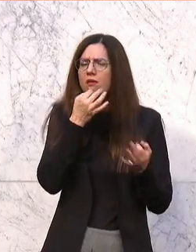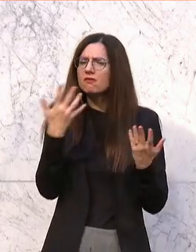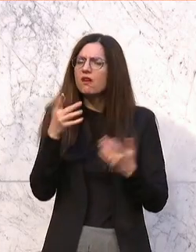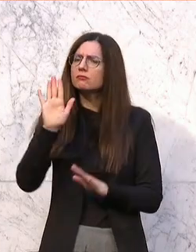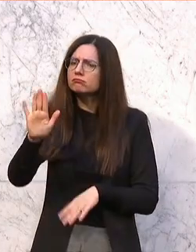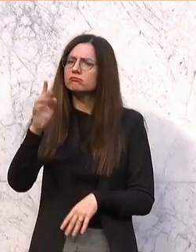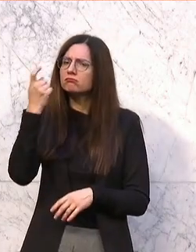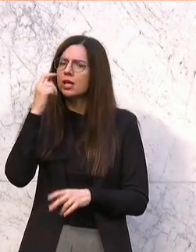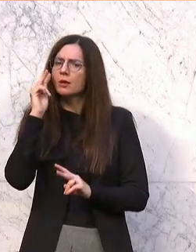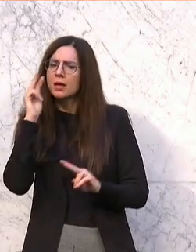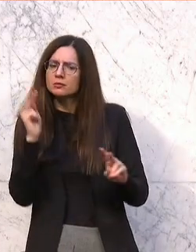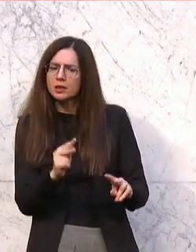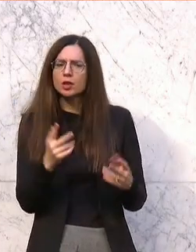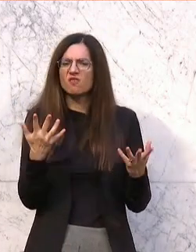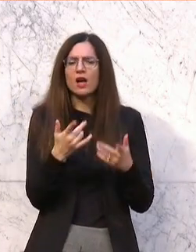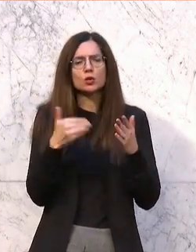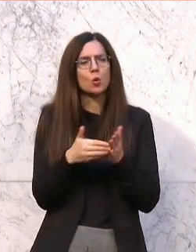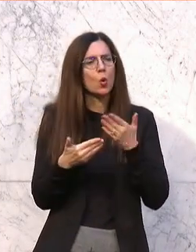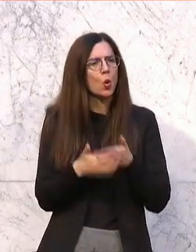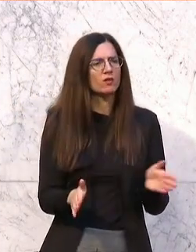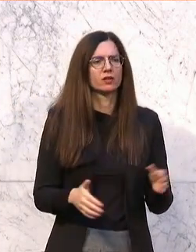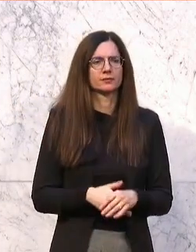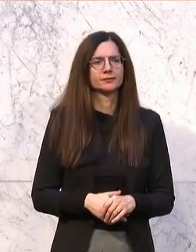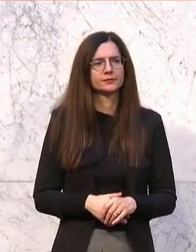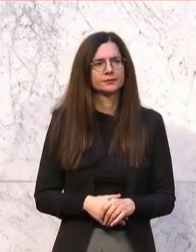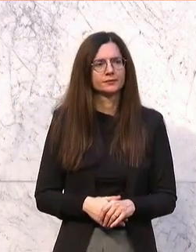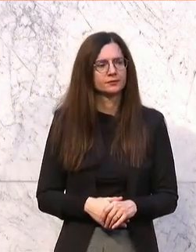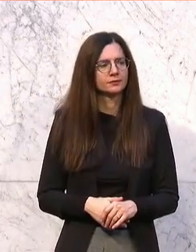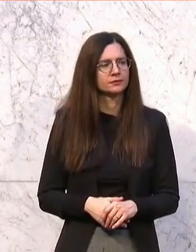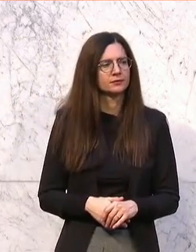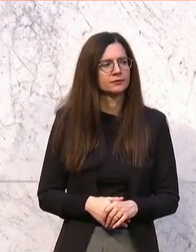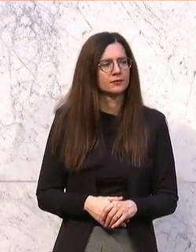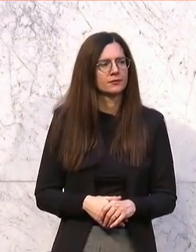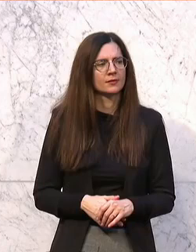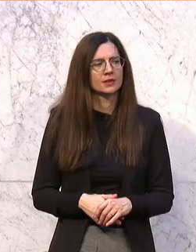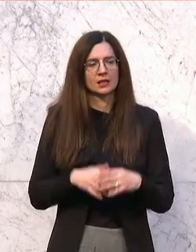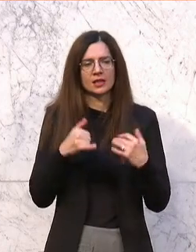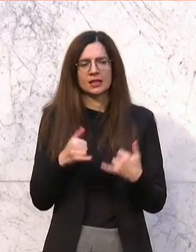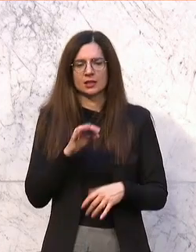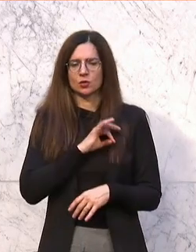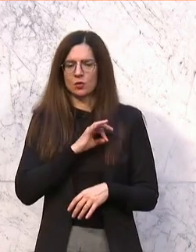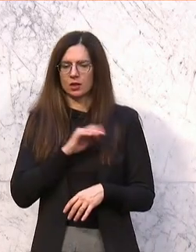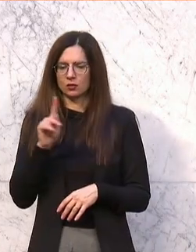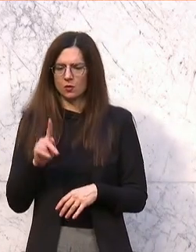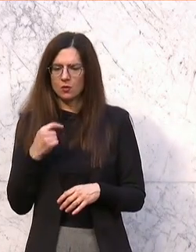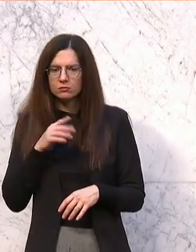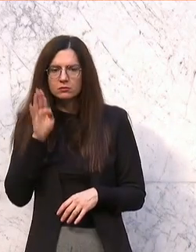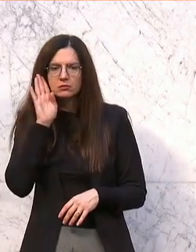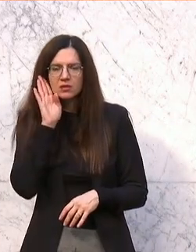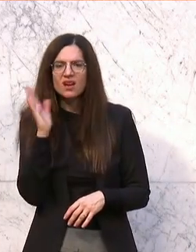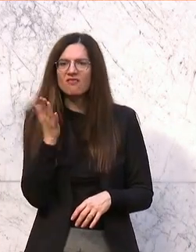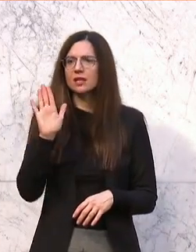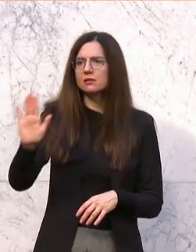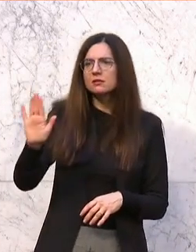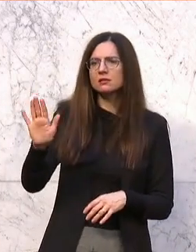fragen, was noch irgendwo im Raum steht, warum das nicht ist. Jetzt habe ich aber heute von der Frau Kollegin Kolben gehört, was euch